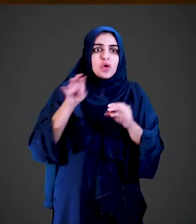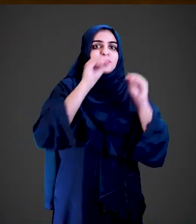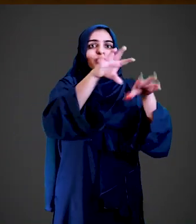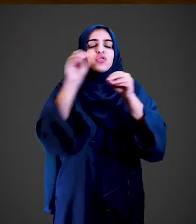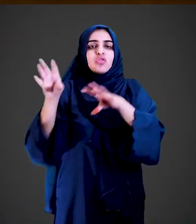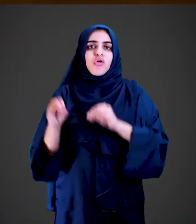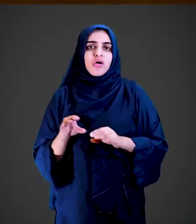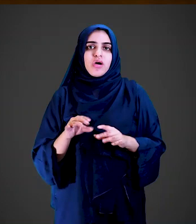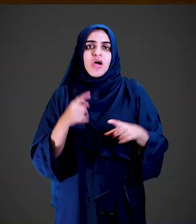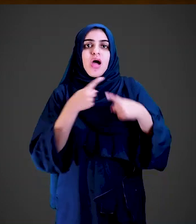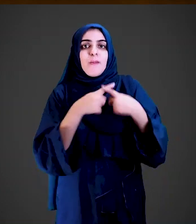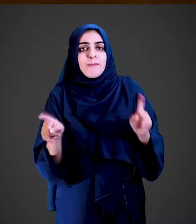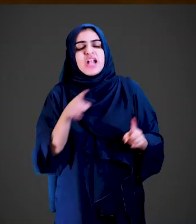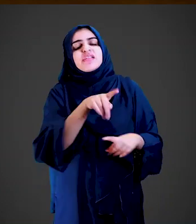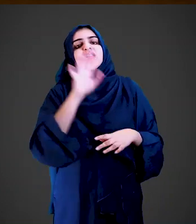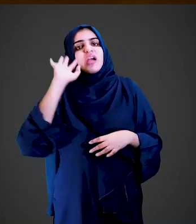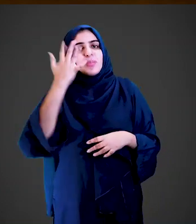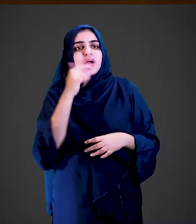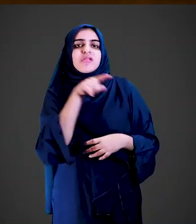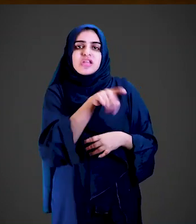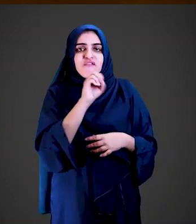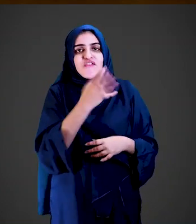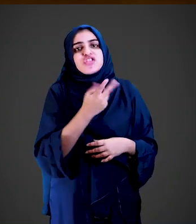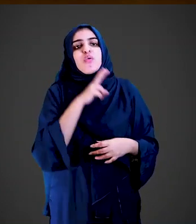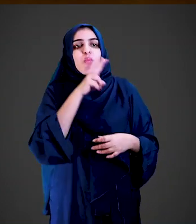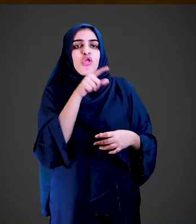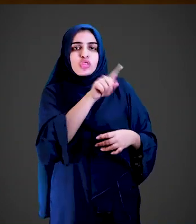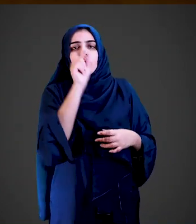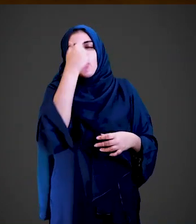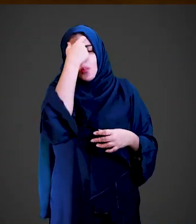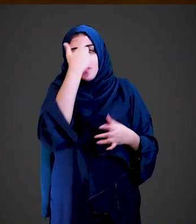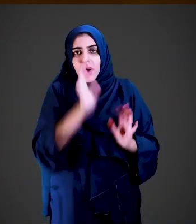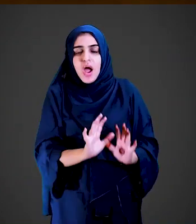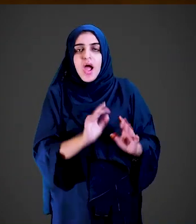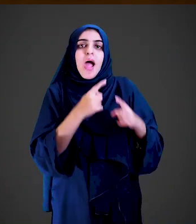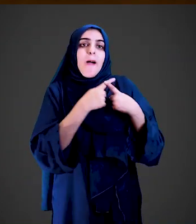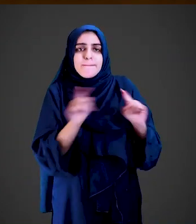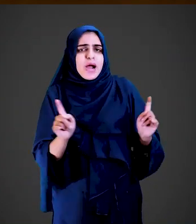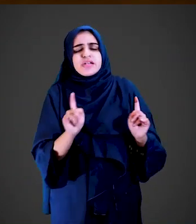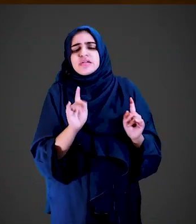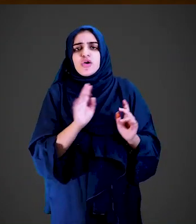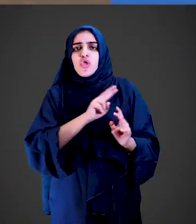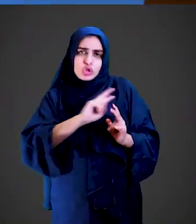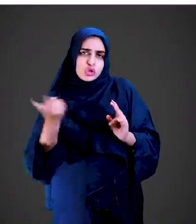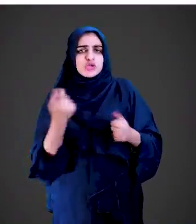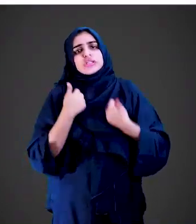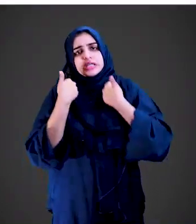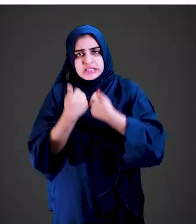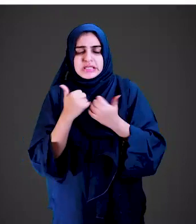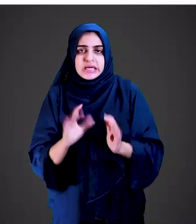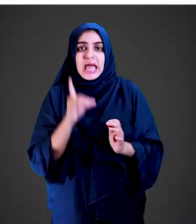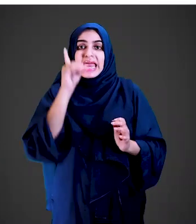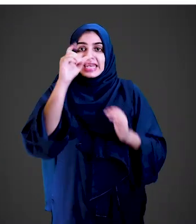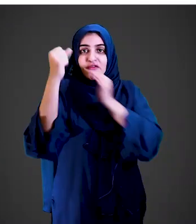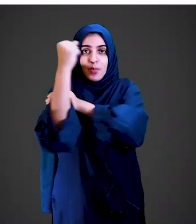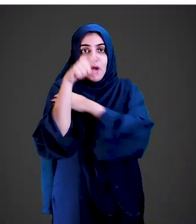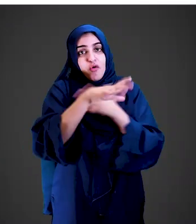کہ یہ تھوڑا سا کانٹروورشل ہو جاتا ہے ادروائز ایسی کوئی بات نہیں ڈیولوشن اس کا ہونہ بات ضروری ہے